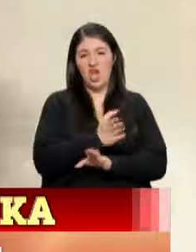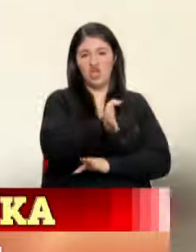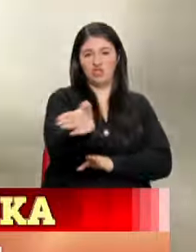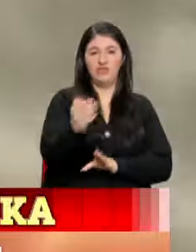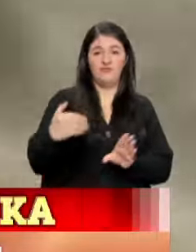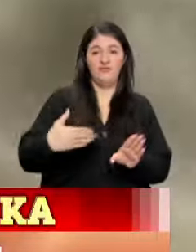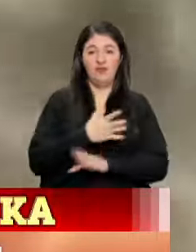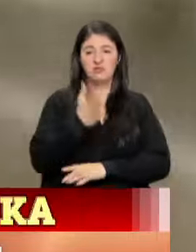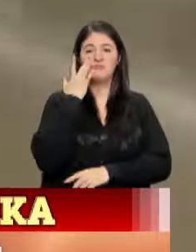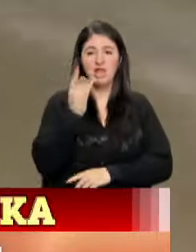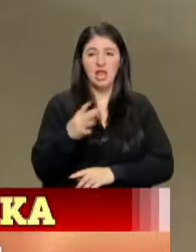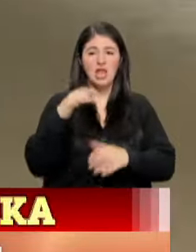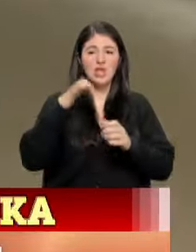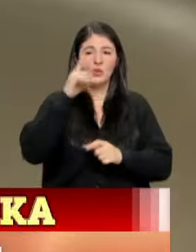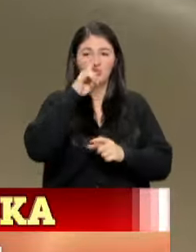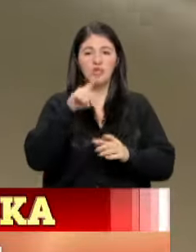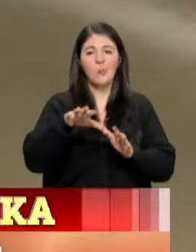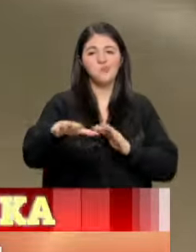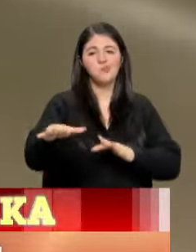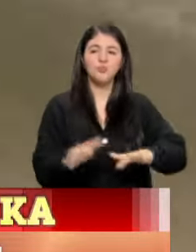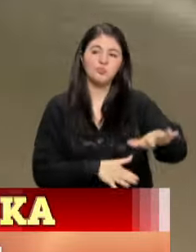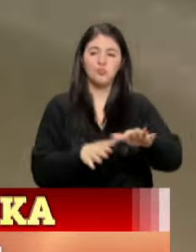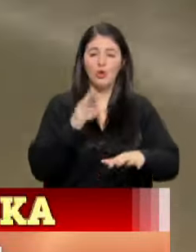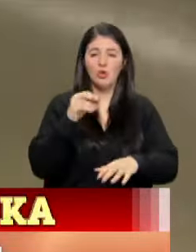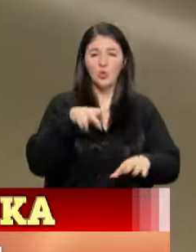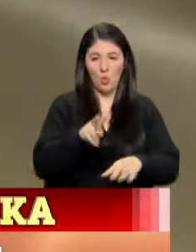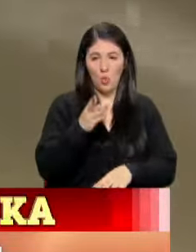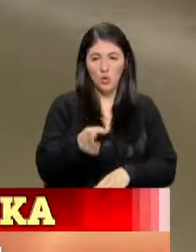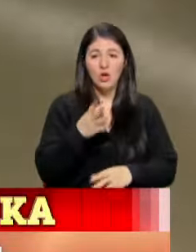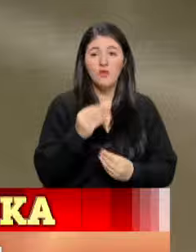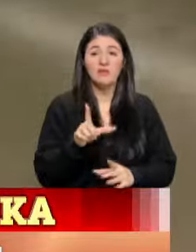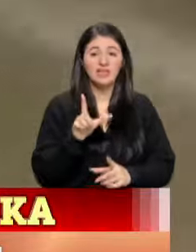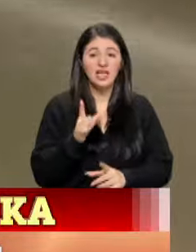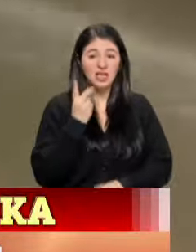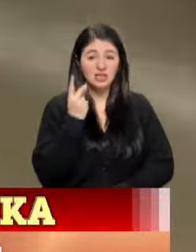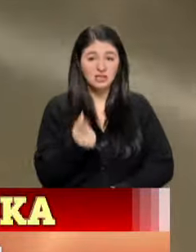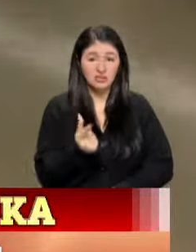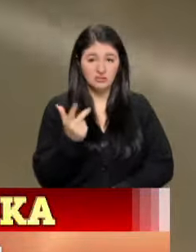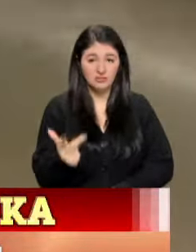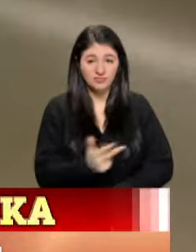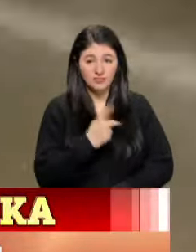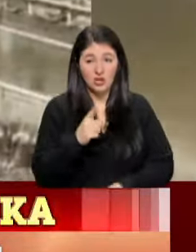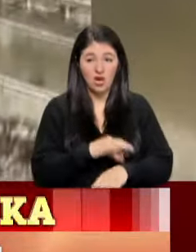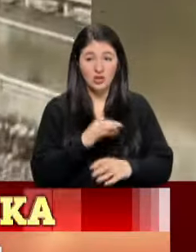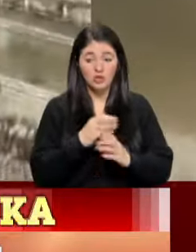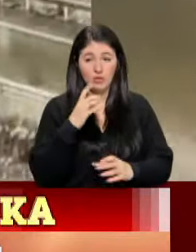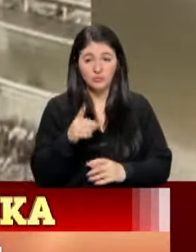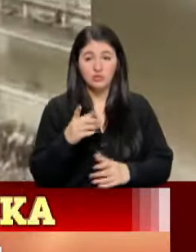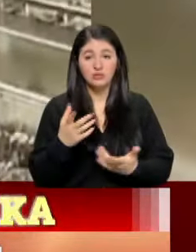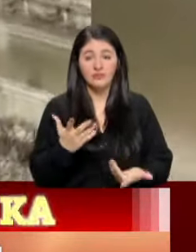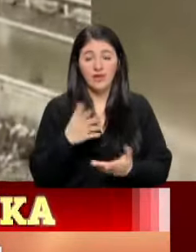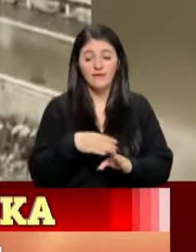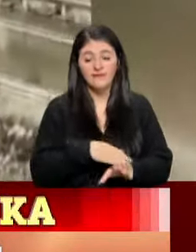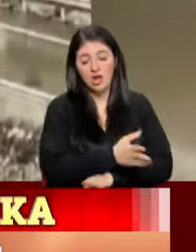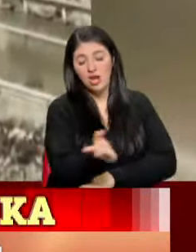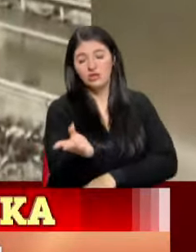O viraj belli ki yağış sebebiyle kayganlaşan bir yol. Olmaması gereken bir hızda o anda otobüs ve